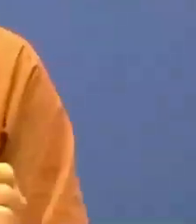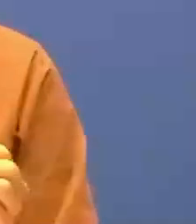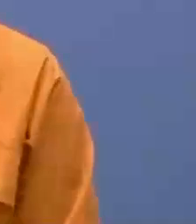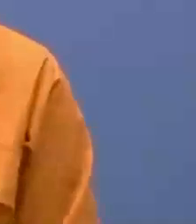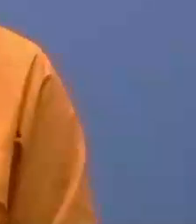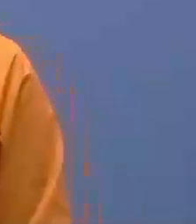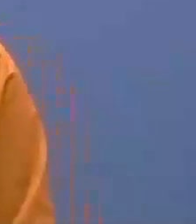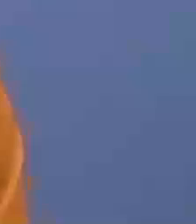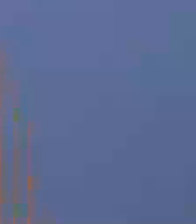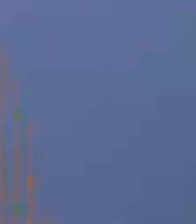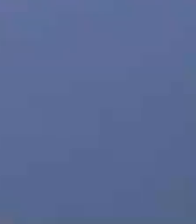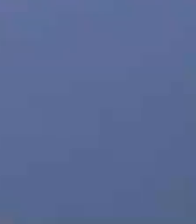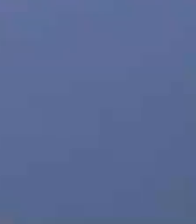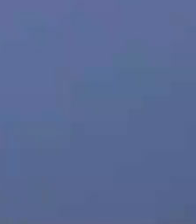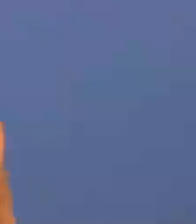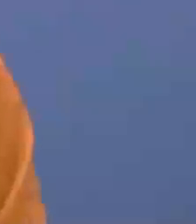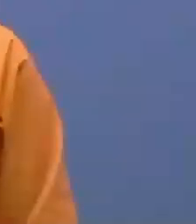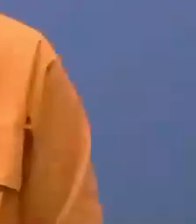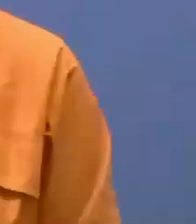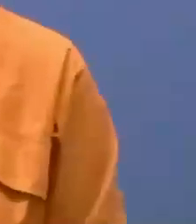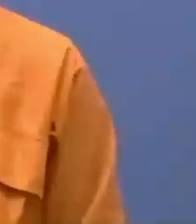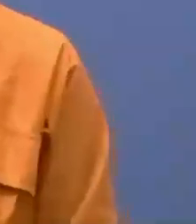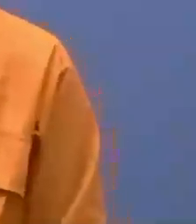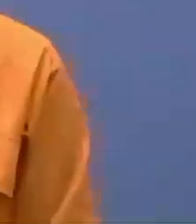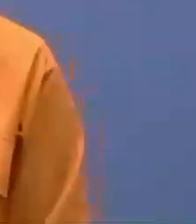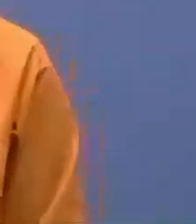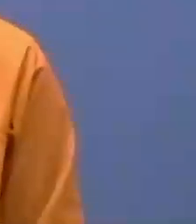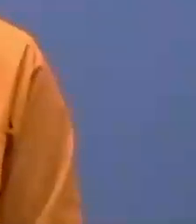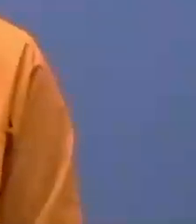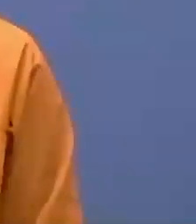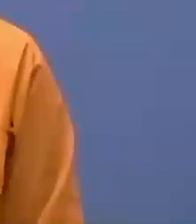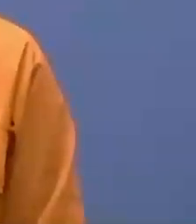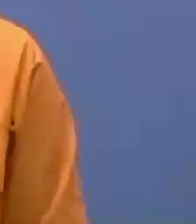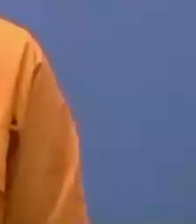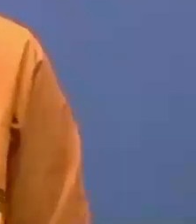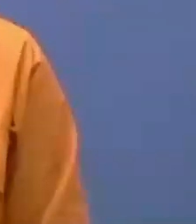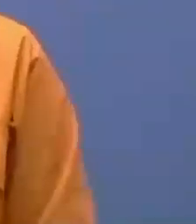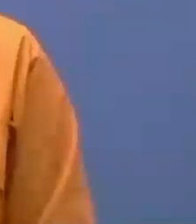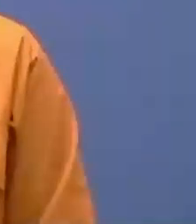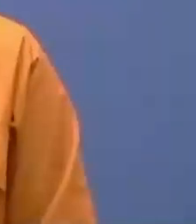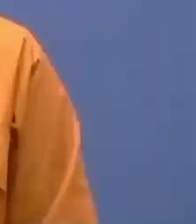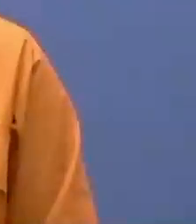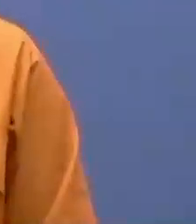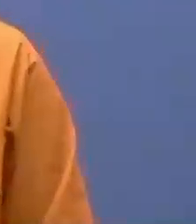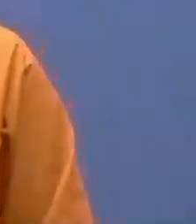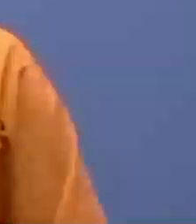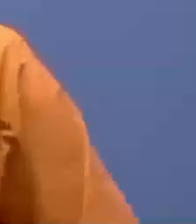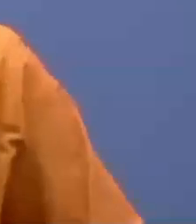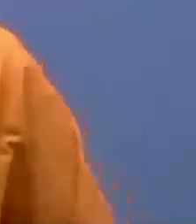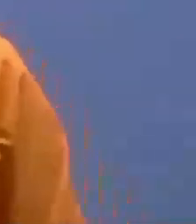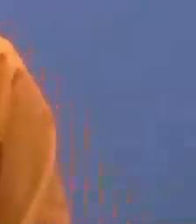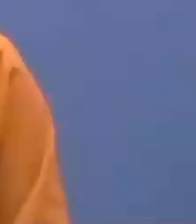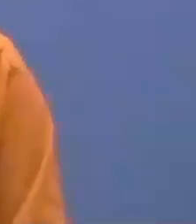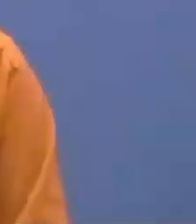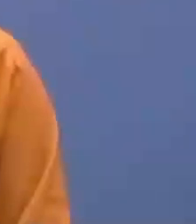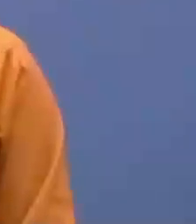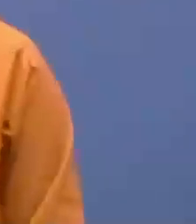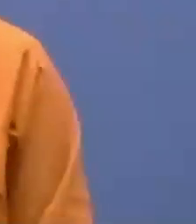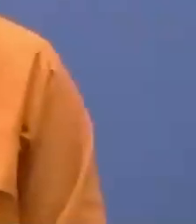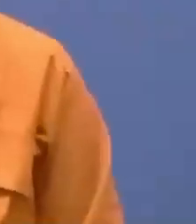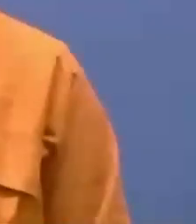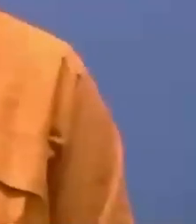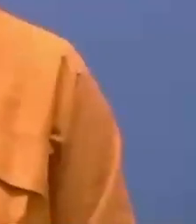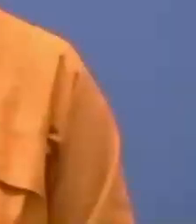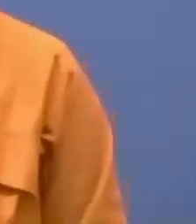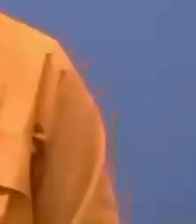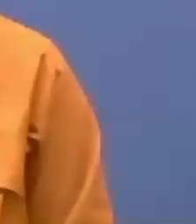甚至这个最有智慧的所罗门王，他仔细的研究仍然还有一些他不能够查明的事